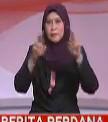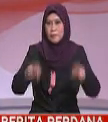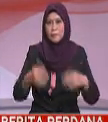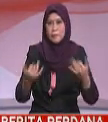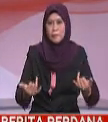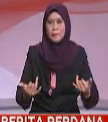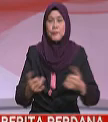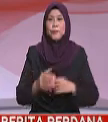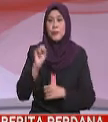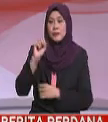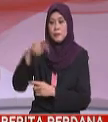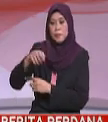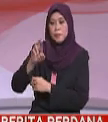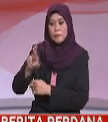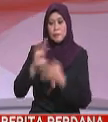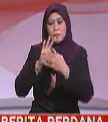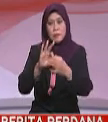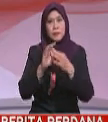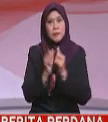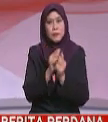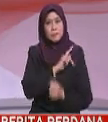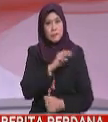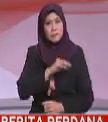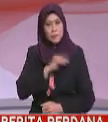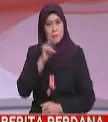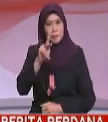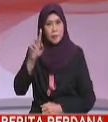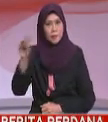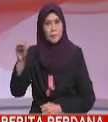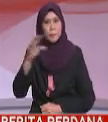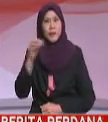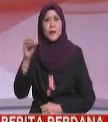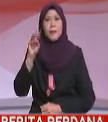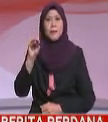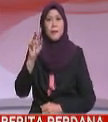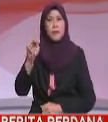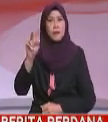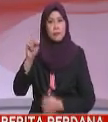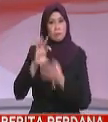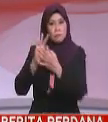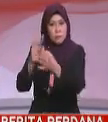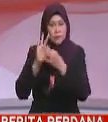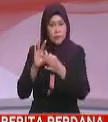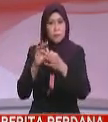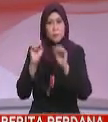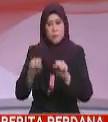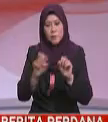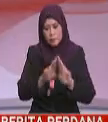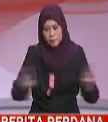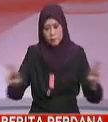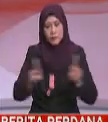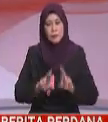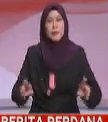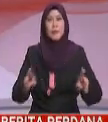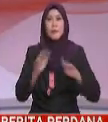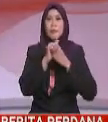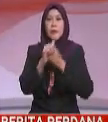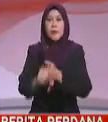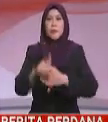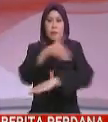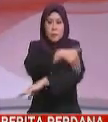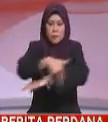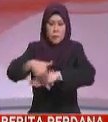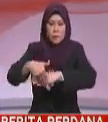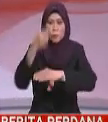jelasnya SPR dengan kerjasama kementerian kesihatan dan Majlis keselamatan negara telah merangka dan menyediakan satu garis panduan